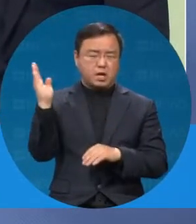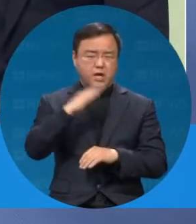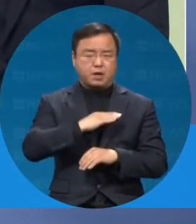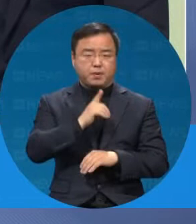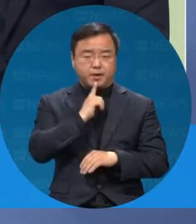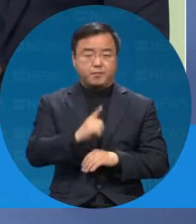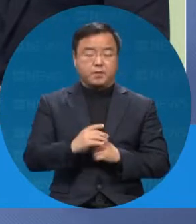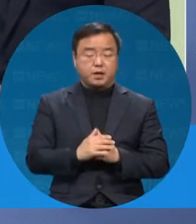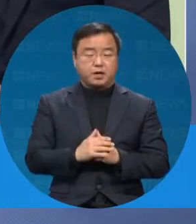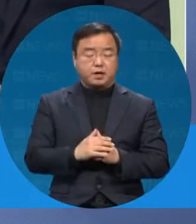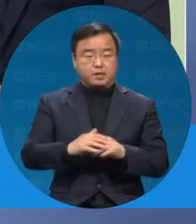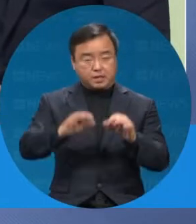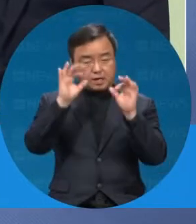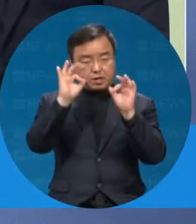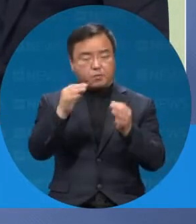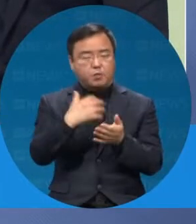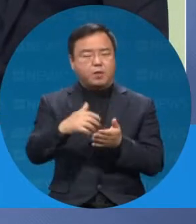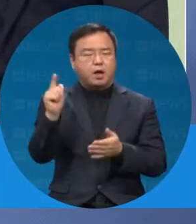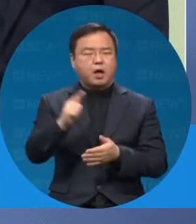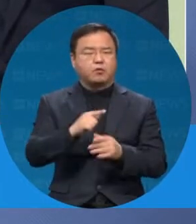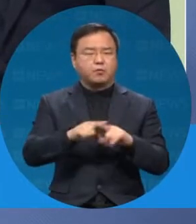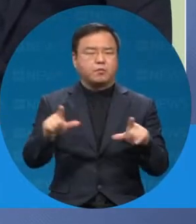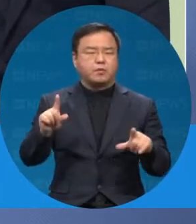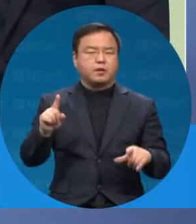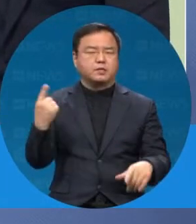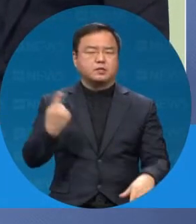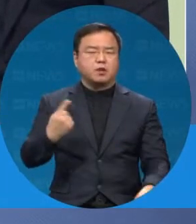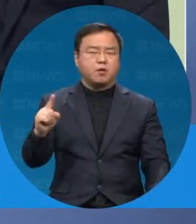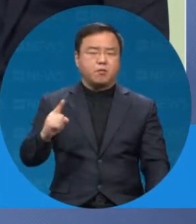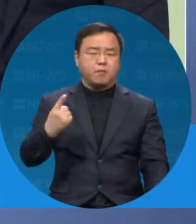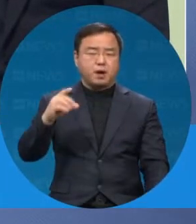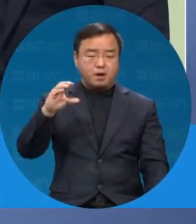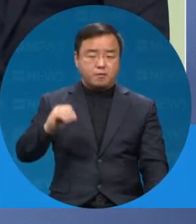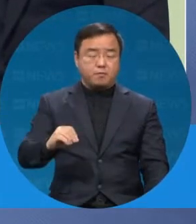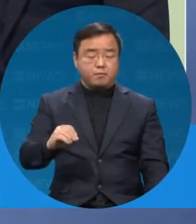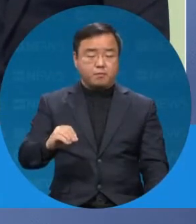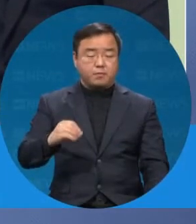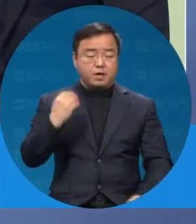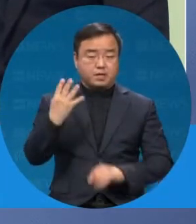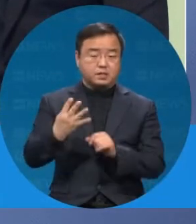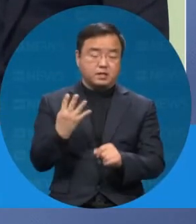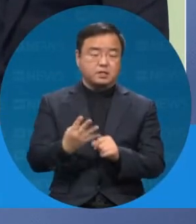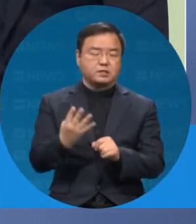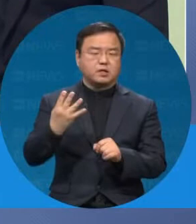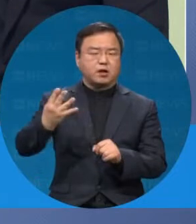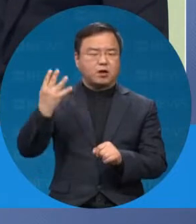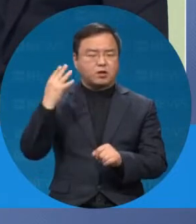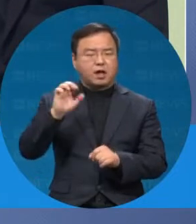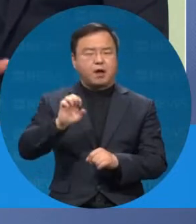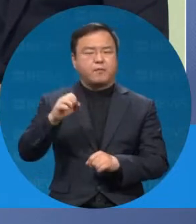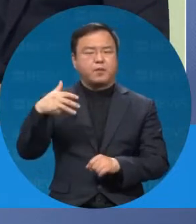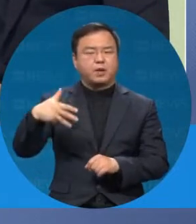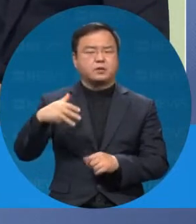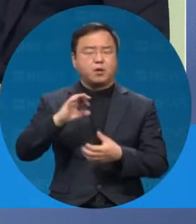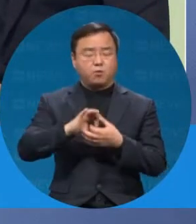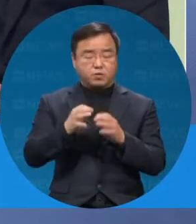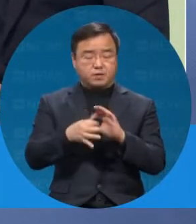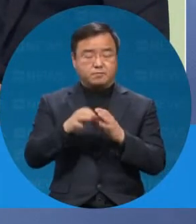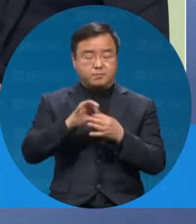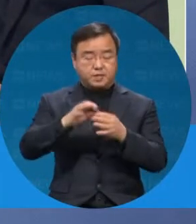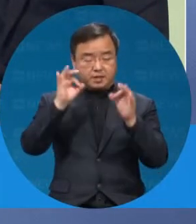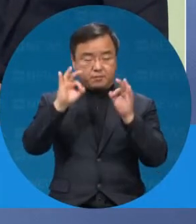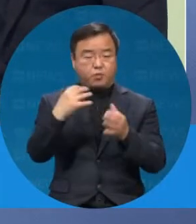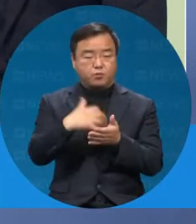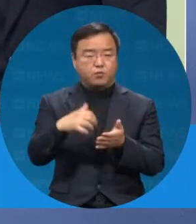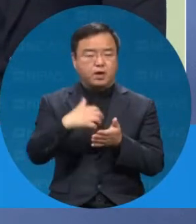시청자는 하루 평균 1100만 병수 주로 집게 되는데요 4년전 평창올림픽 7 청자가 약 2천만 명 정도 였던거